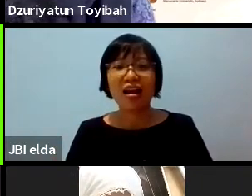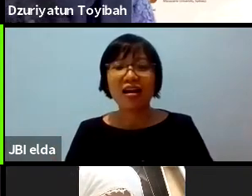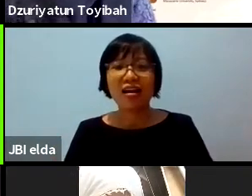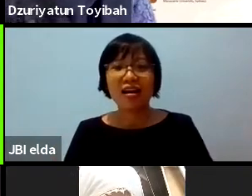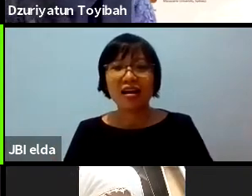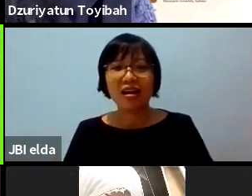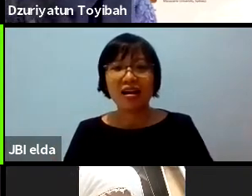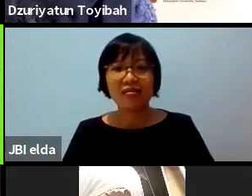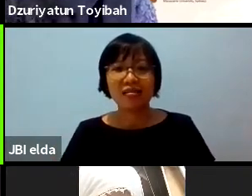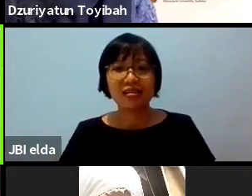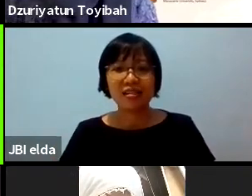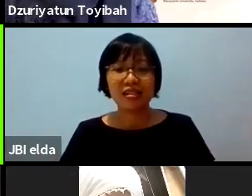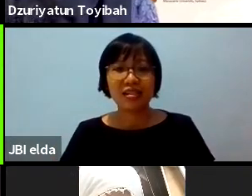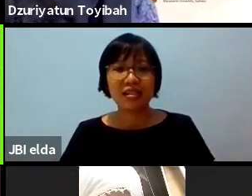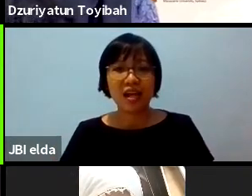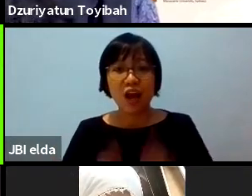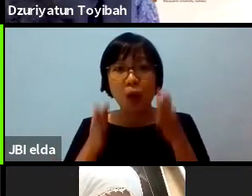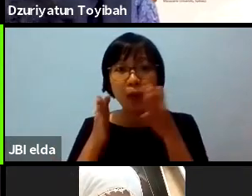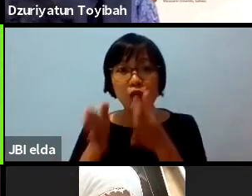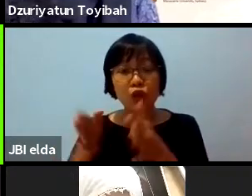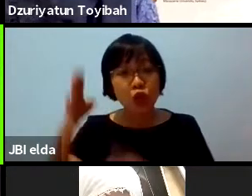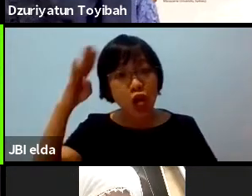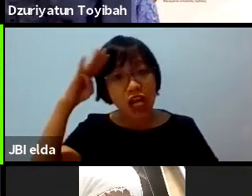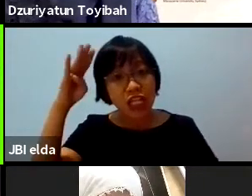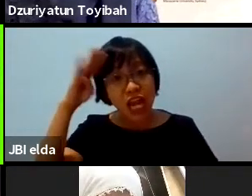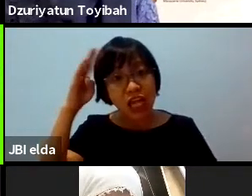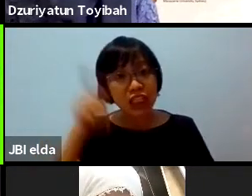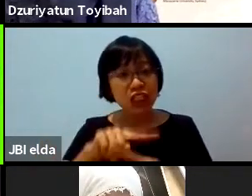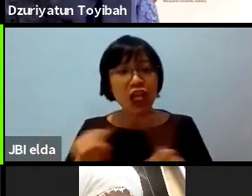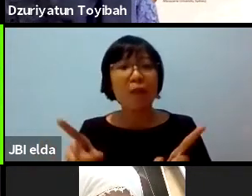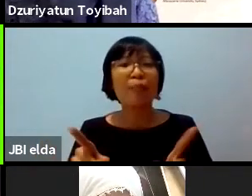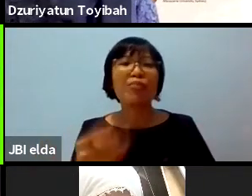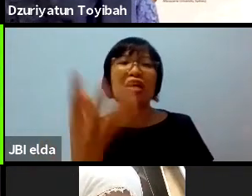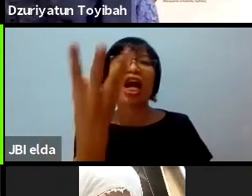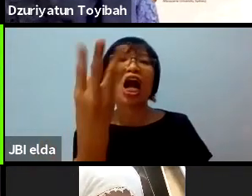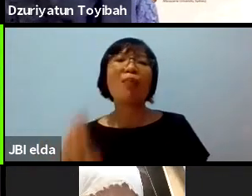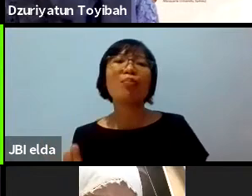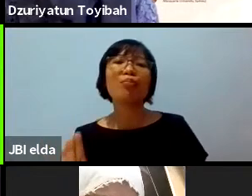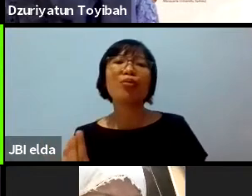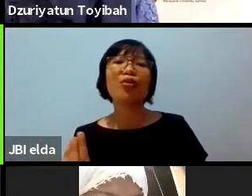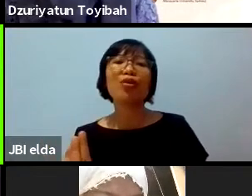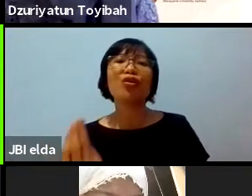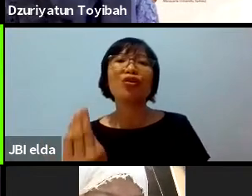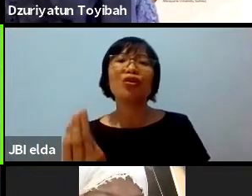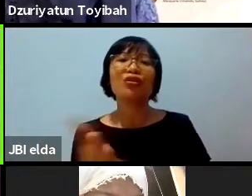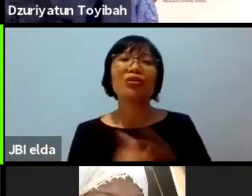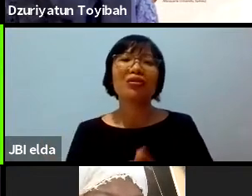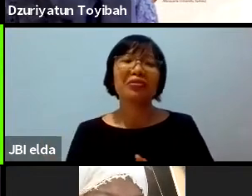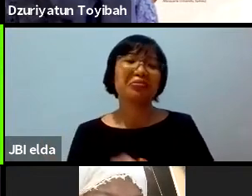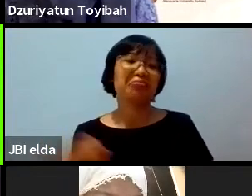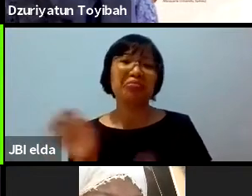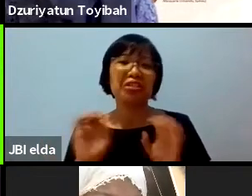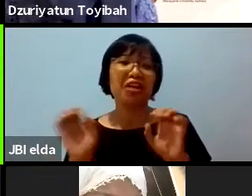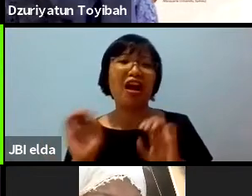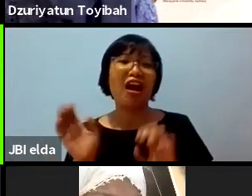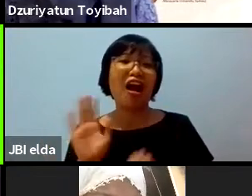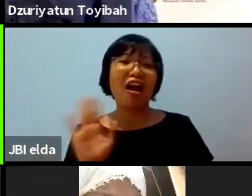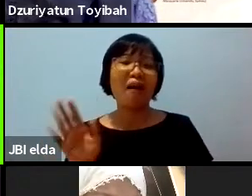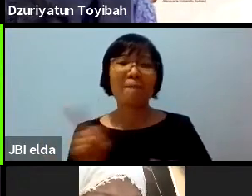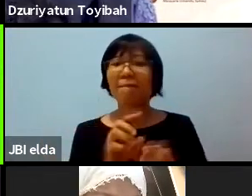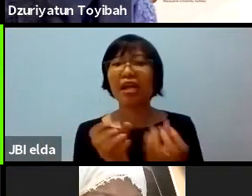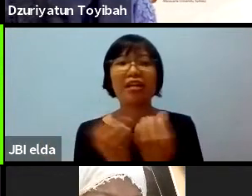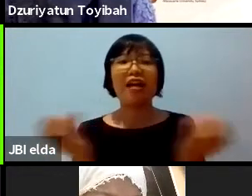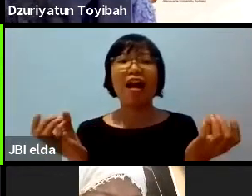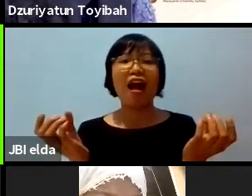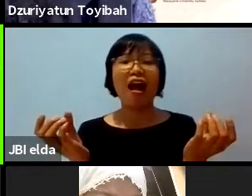laki-laki patriarkal, tidak mau ngurusin anak. Tapi kalau di kampung, ya mereka kembali ke habitat, ke komunitasnya. Mereka, oleh sebab itu,